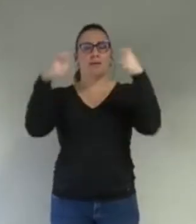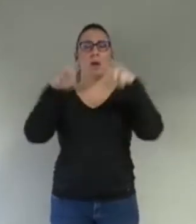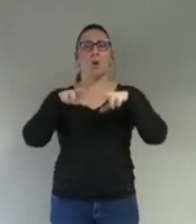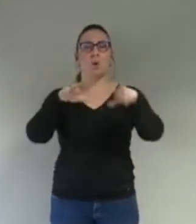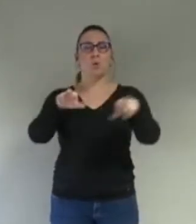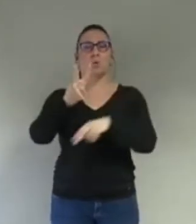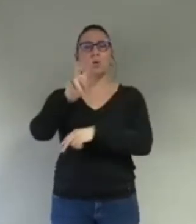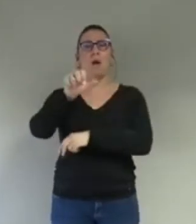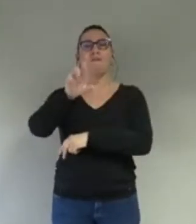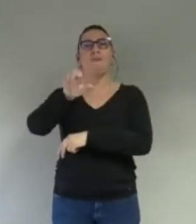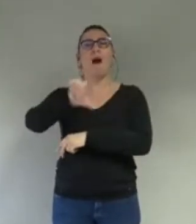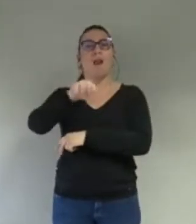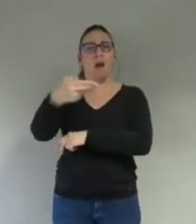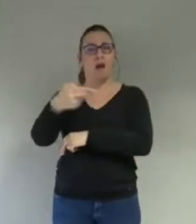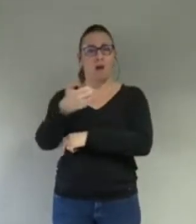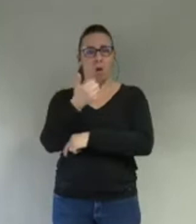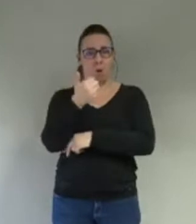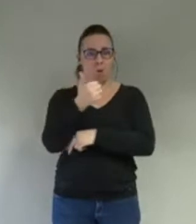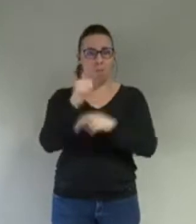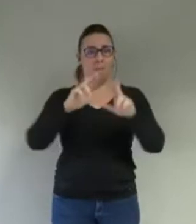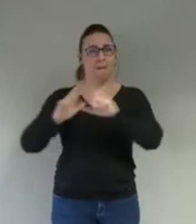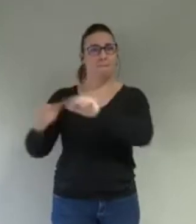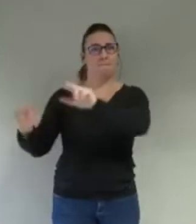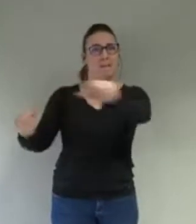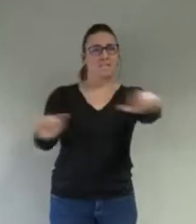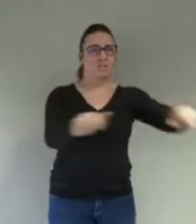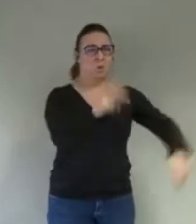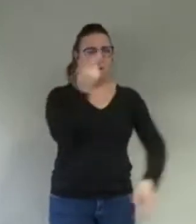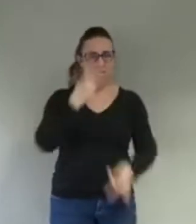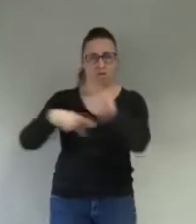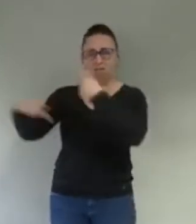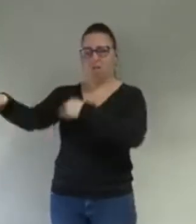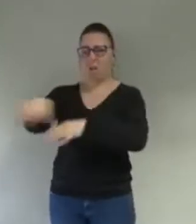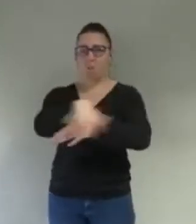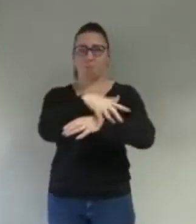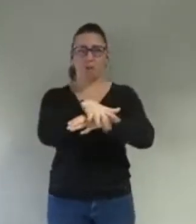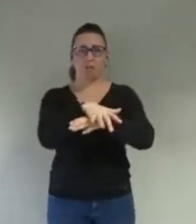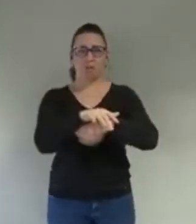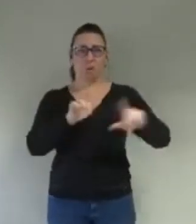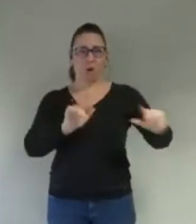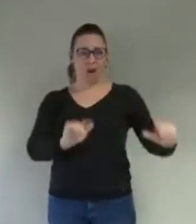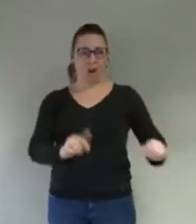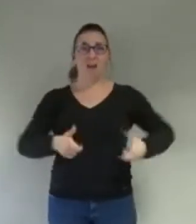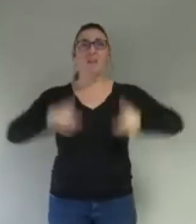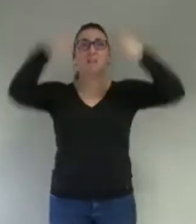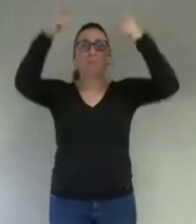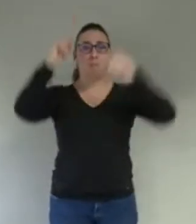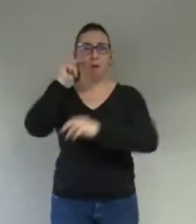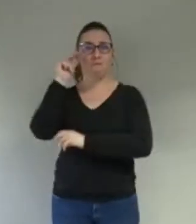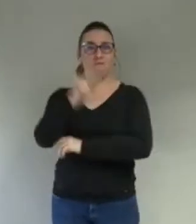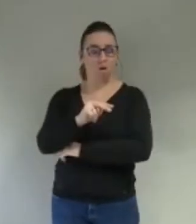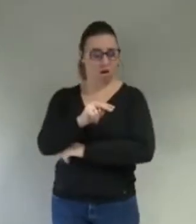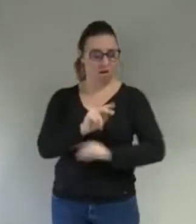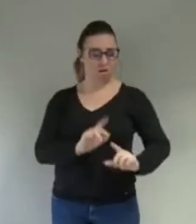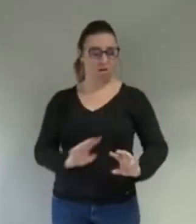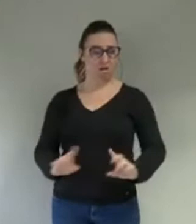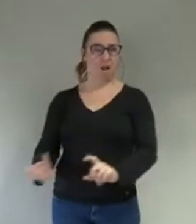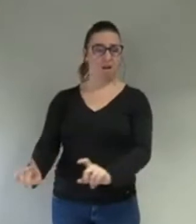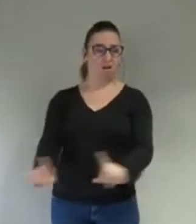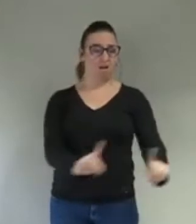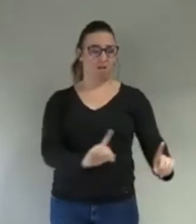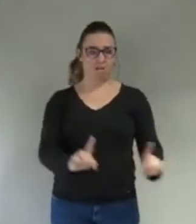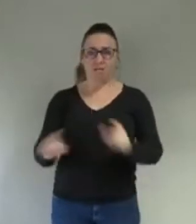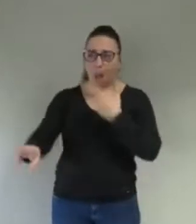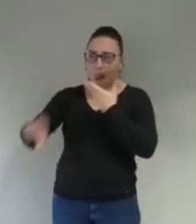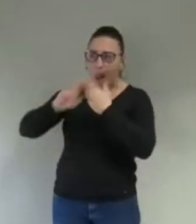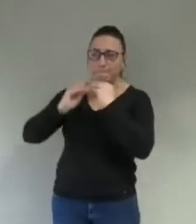Eugène Varlin vous ont adressé une pétition contre la prostitution installée sous leurs fenêtres. Pas de réponse de votre part. Vous